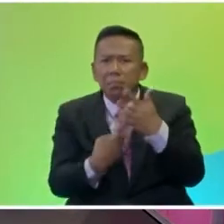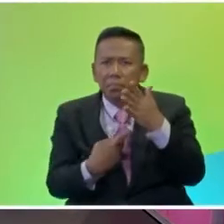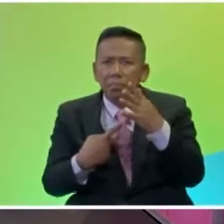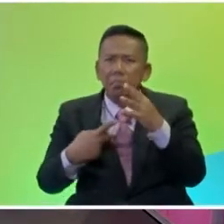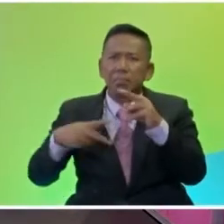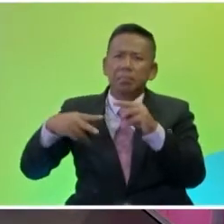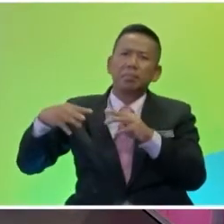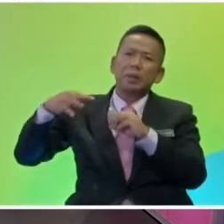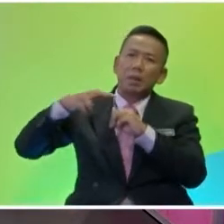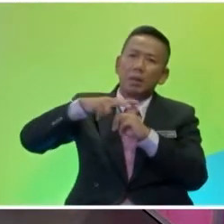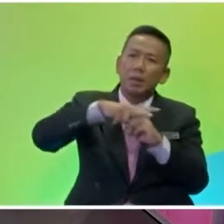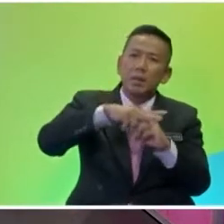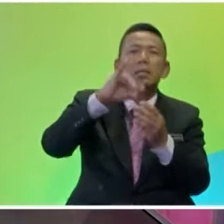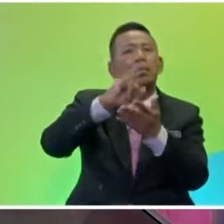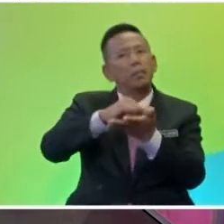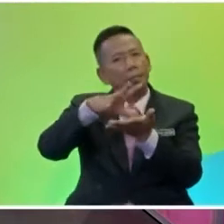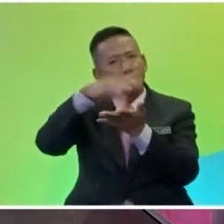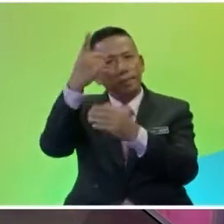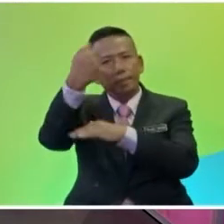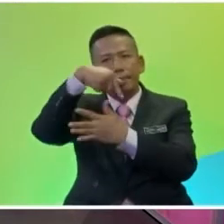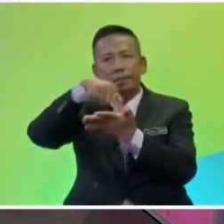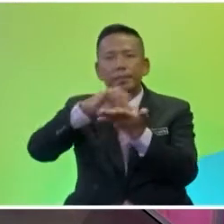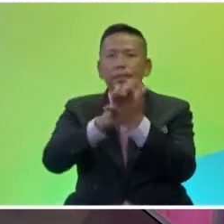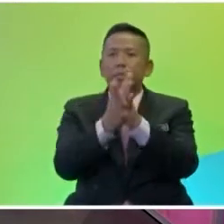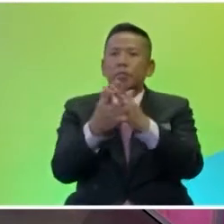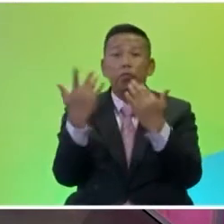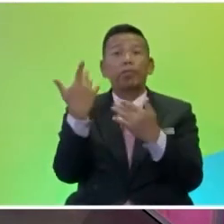betul hari ini